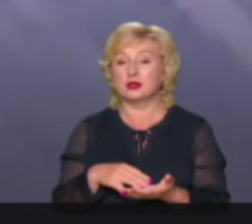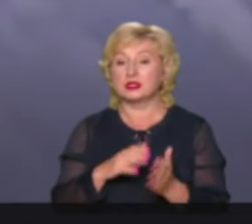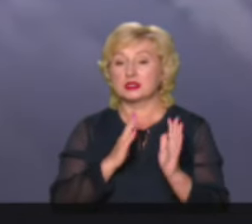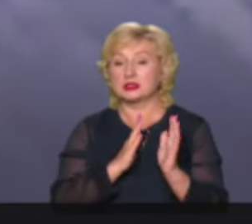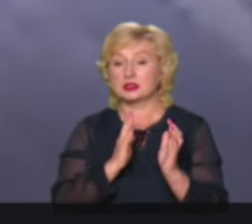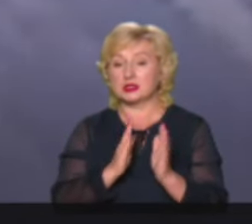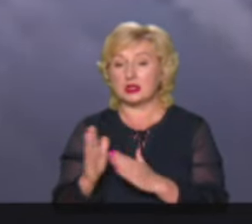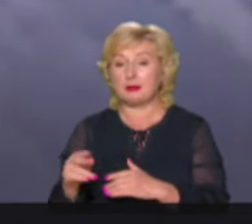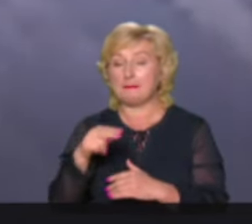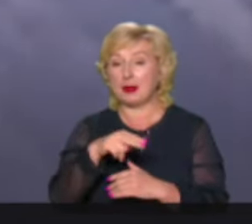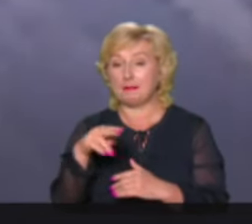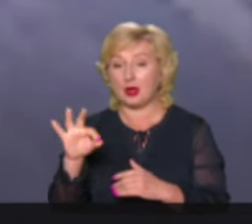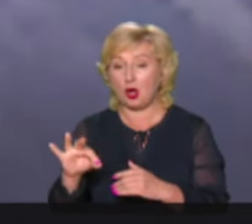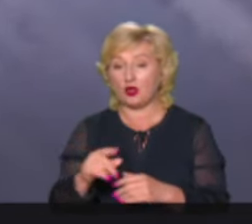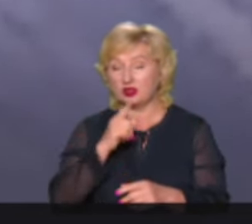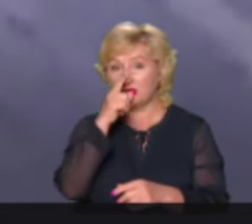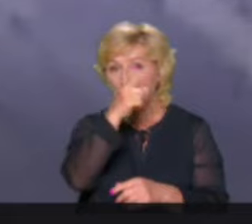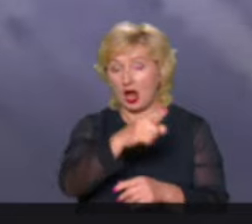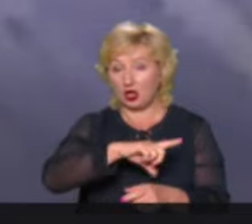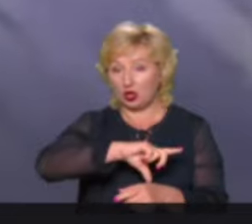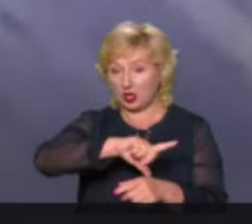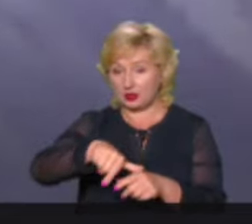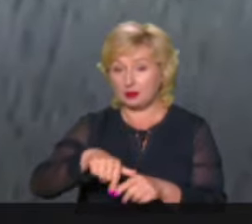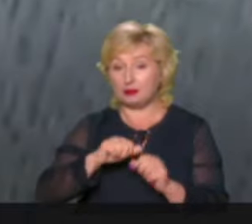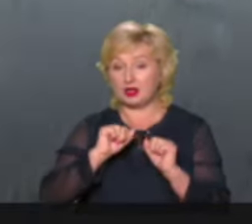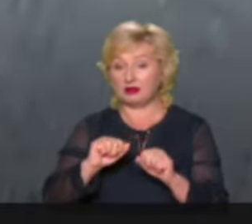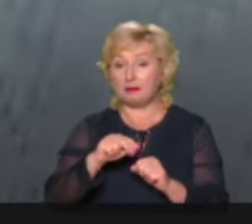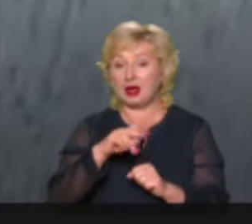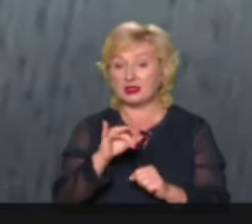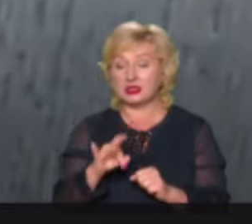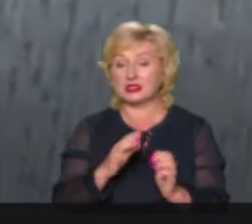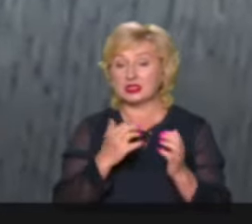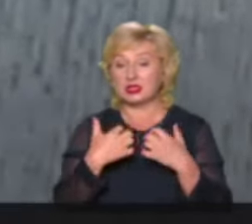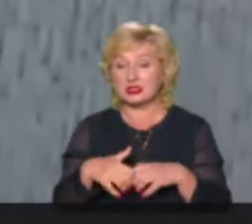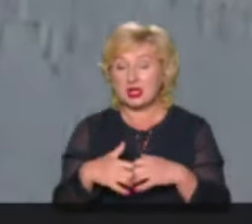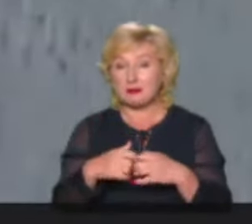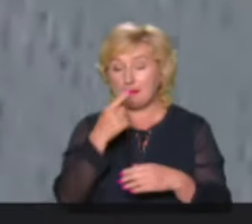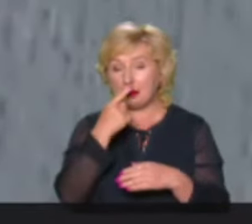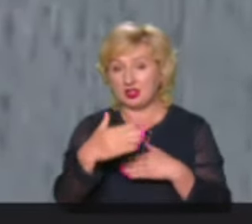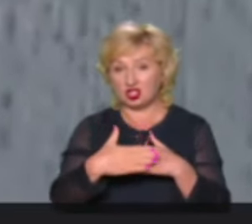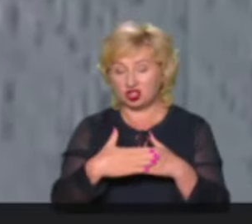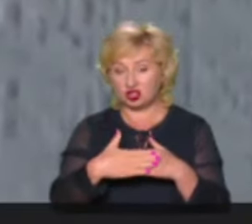системи ППО дальнього радіусу дії прикривають панцерами, тобто системами ближнього